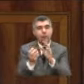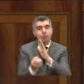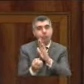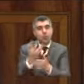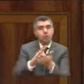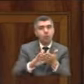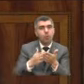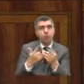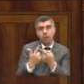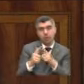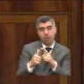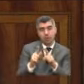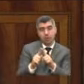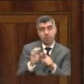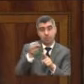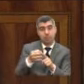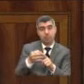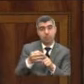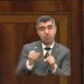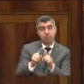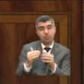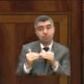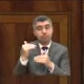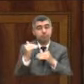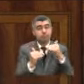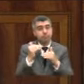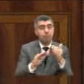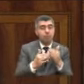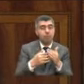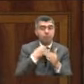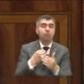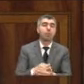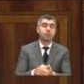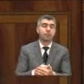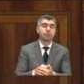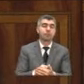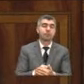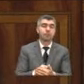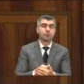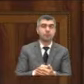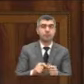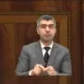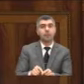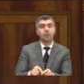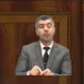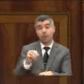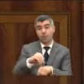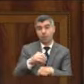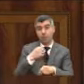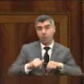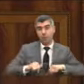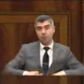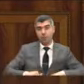باش يمكن لهم يعيشوا اوضاع على الاقل بحال اللي كيقولوا الناس كتعيش بكرامه. سيد الوزير